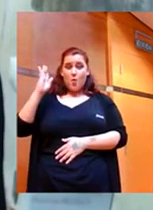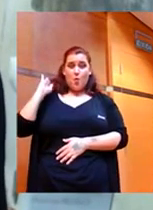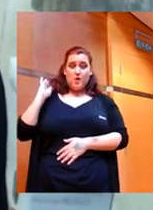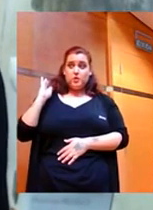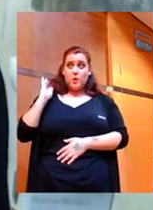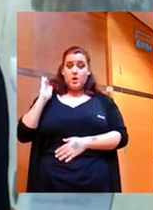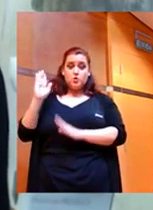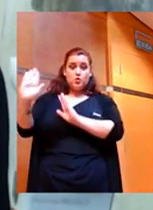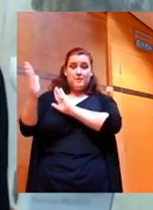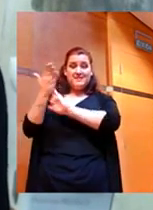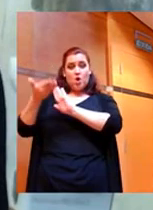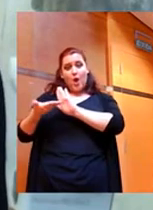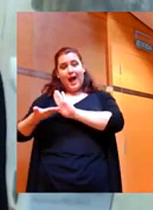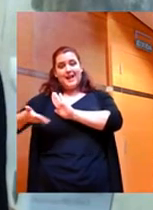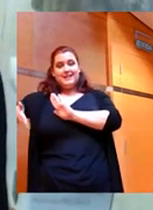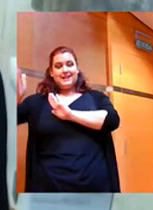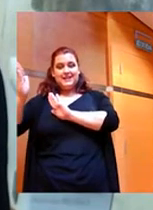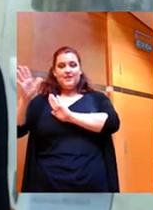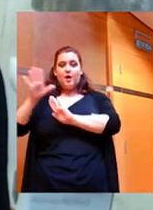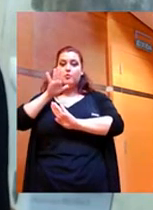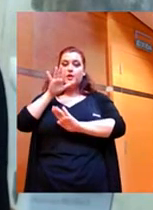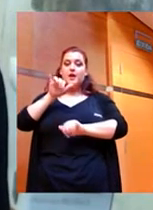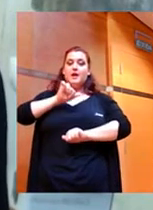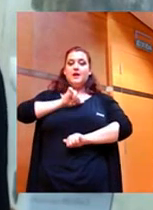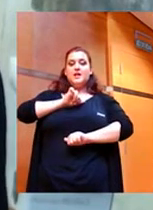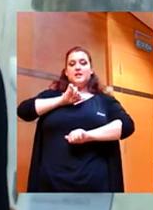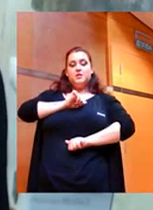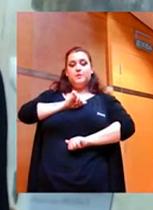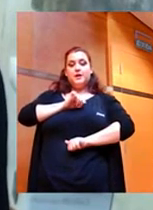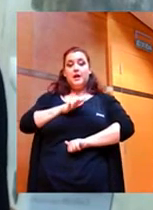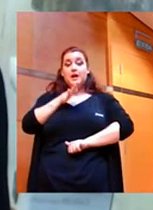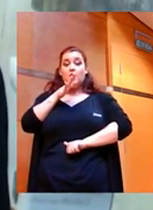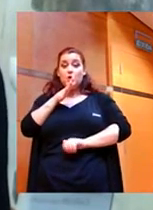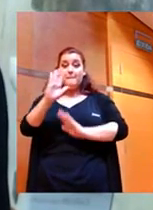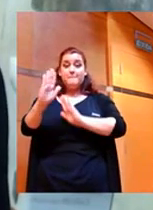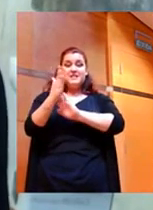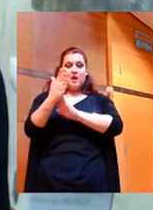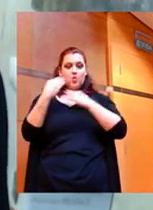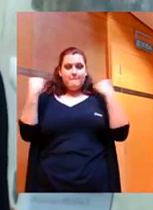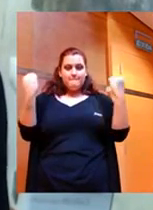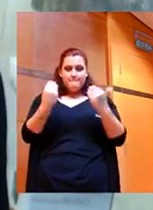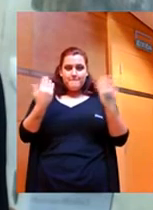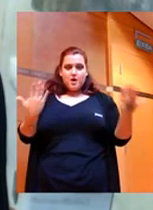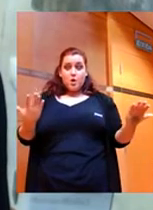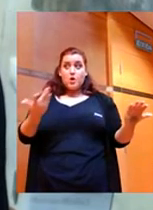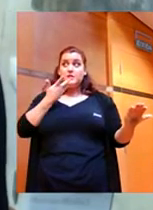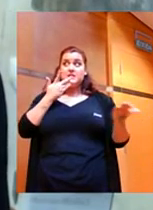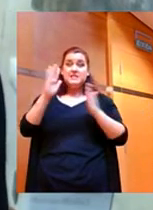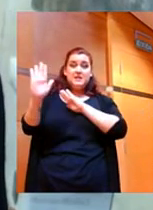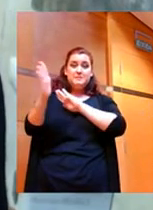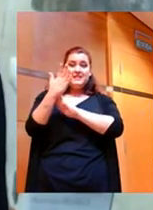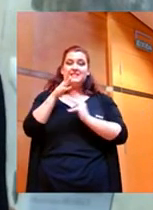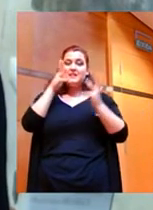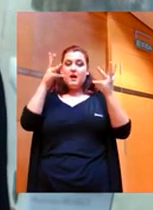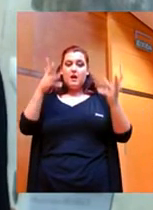cap alternativa, poques esperances tinc que se puga presentar una altra. I si se presenta ara a qualsevol altra ja